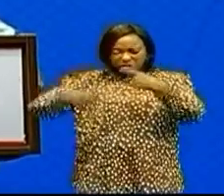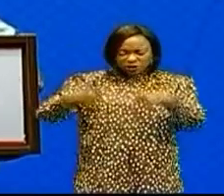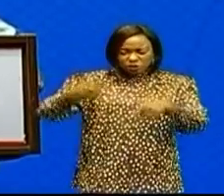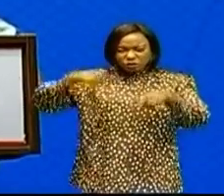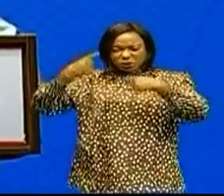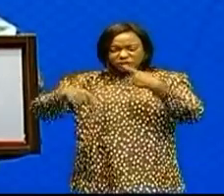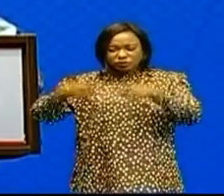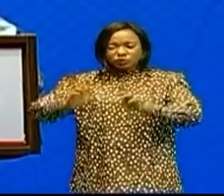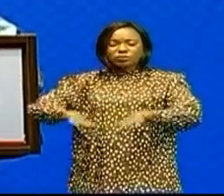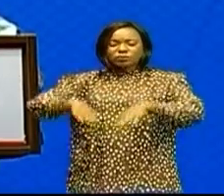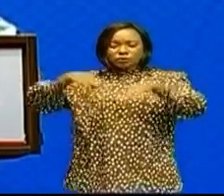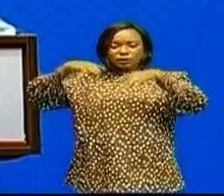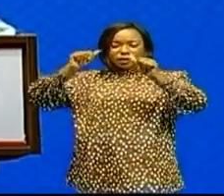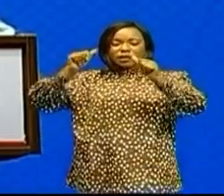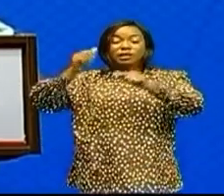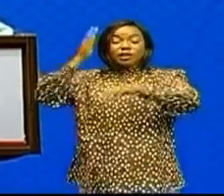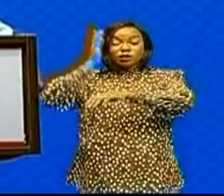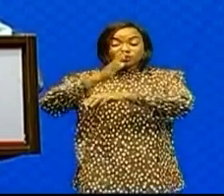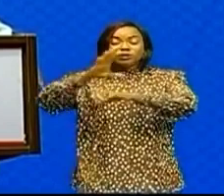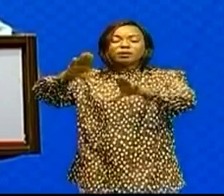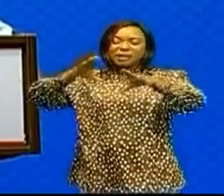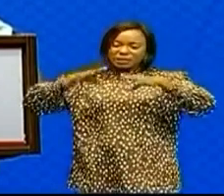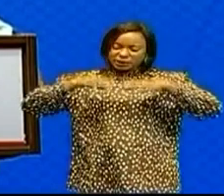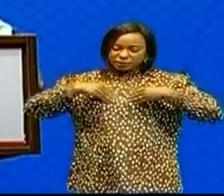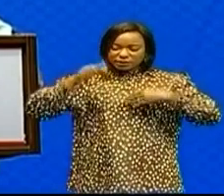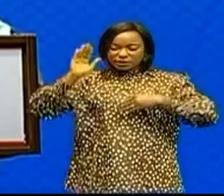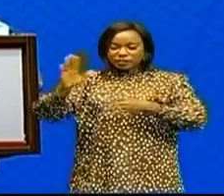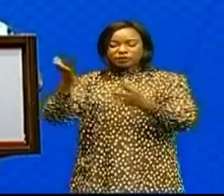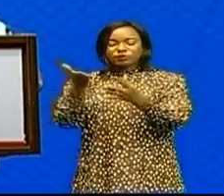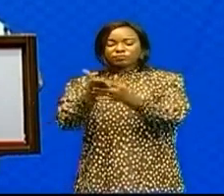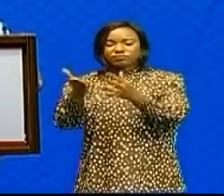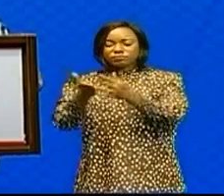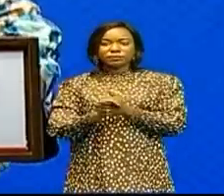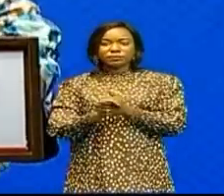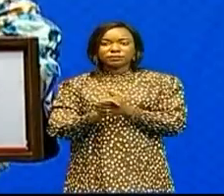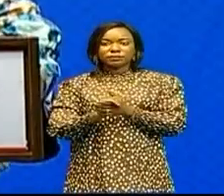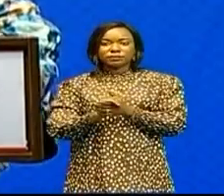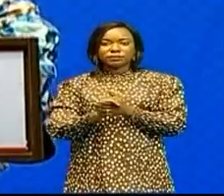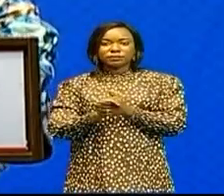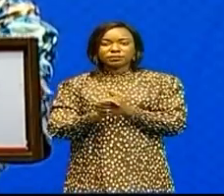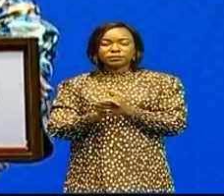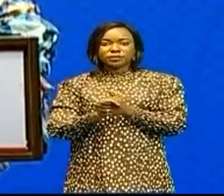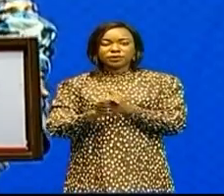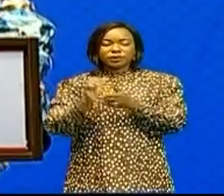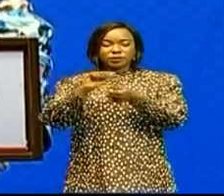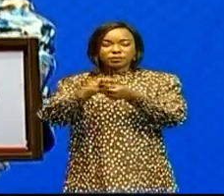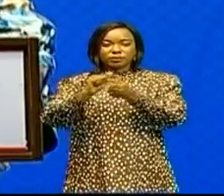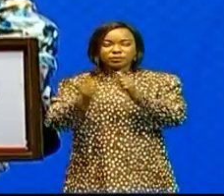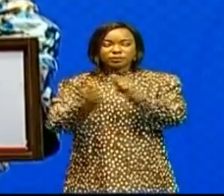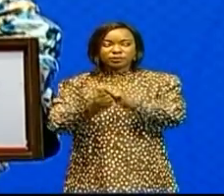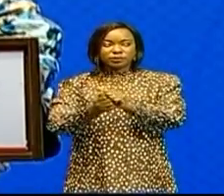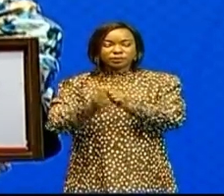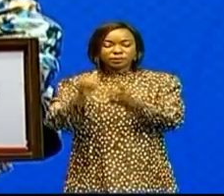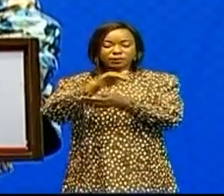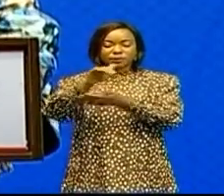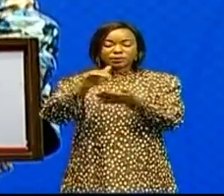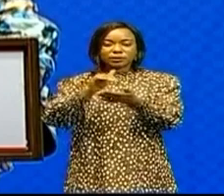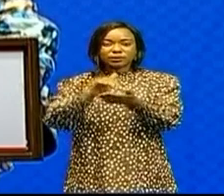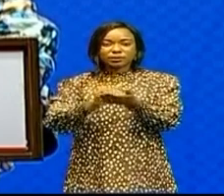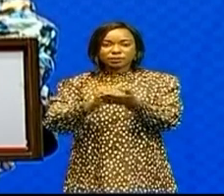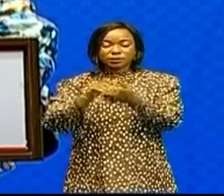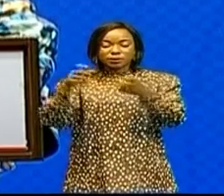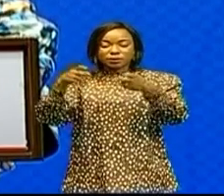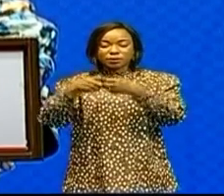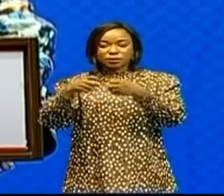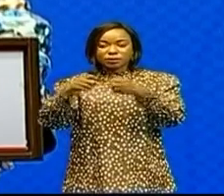délibération, le Conseil a adopté ces dossiers. De la situation de la centrale hydroélectrique